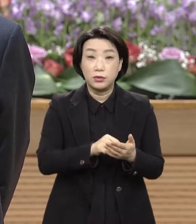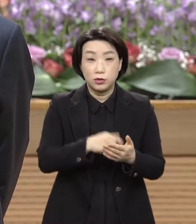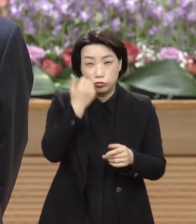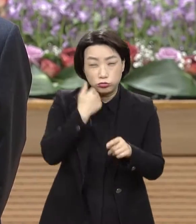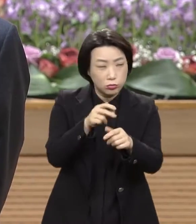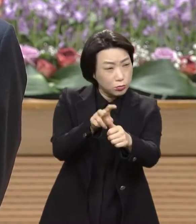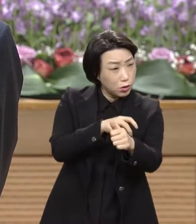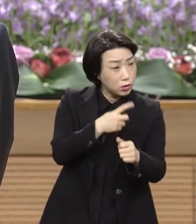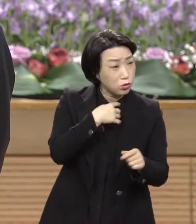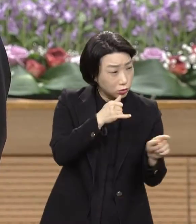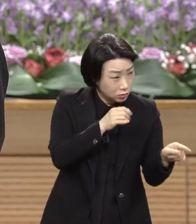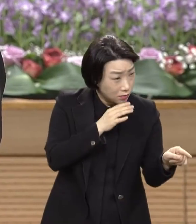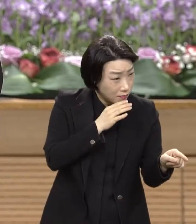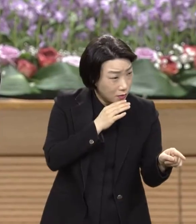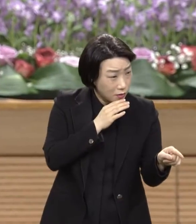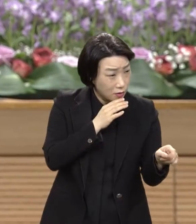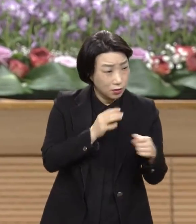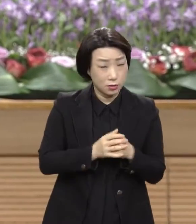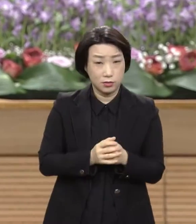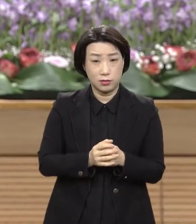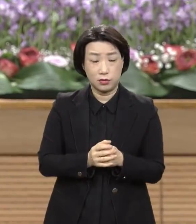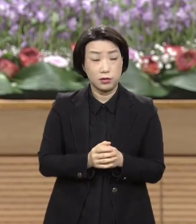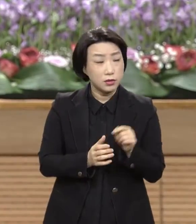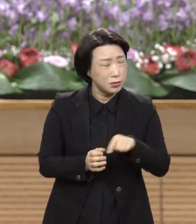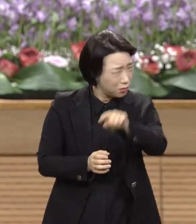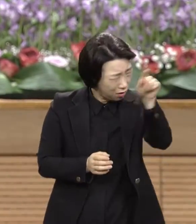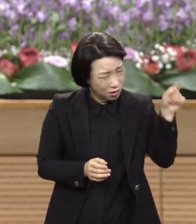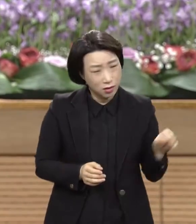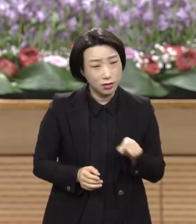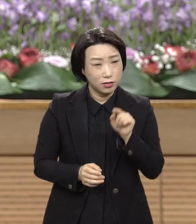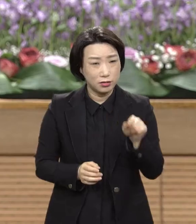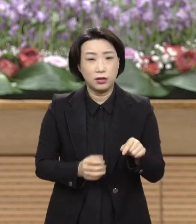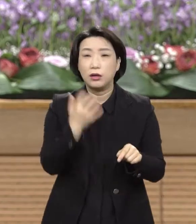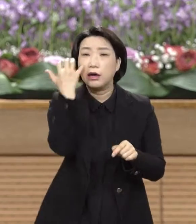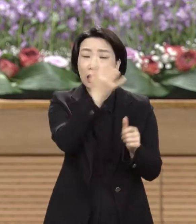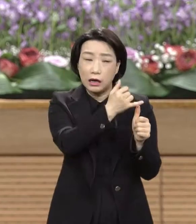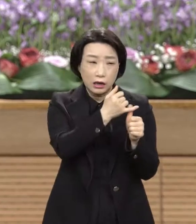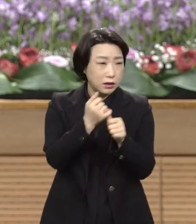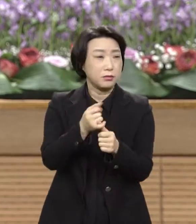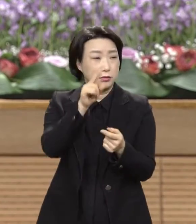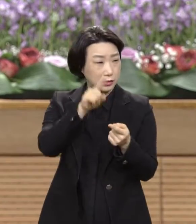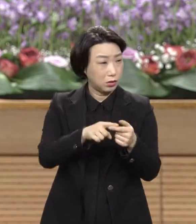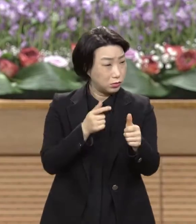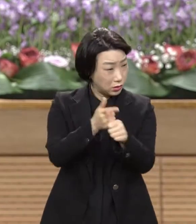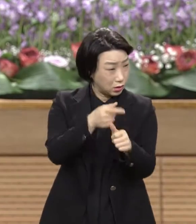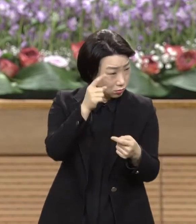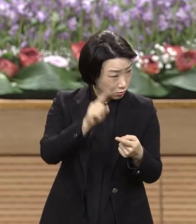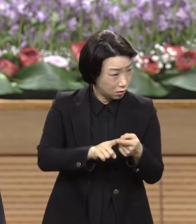남을 미워했잖아. 그거 다 간음이요 살인이야?